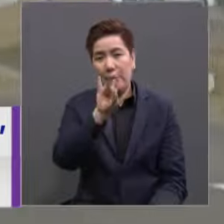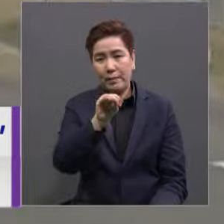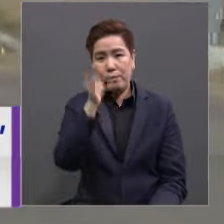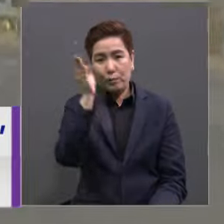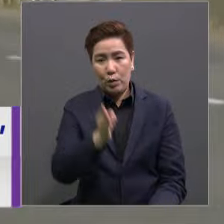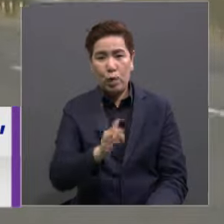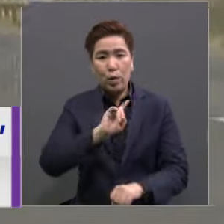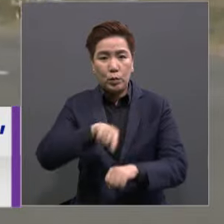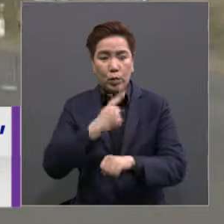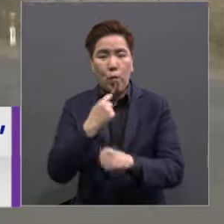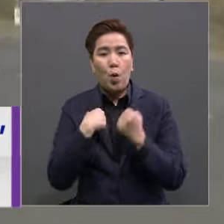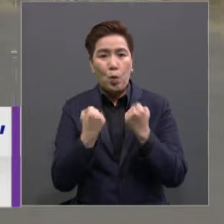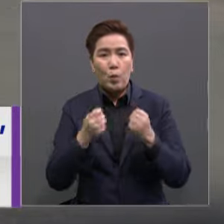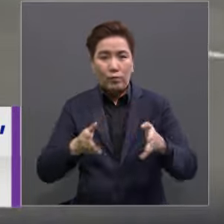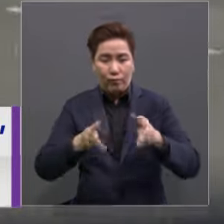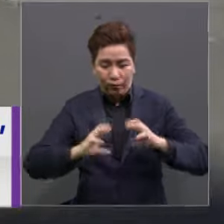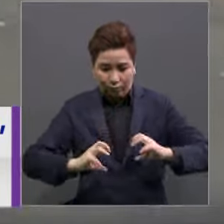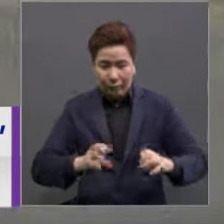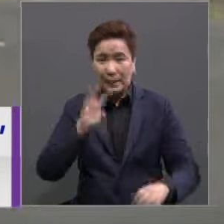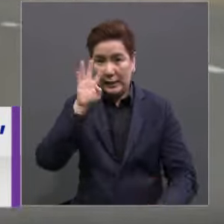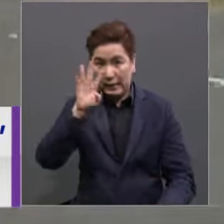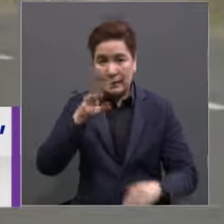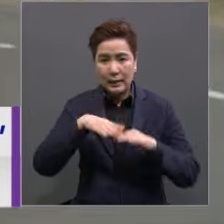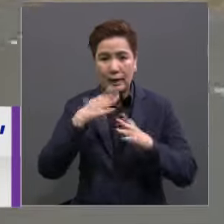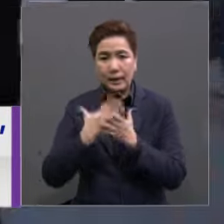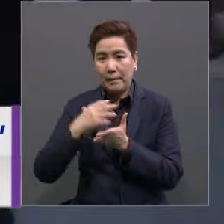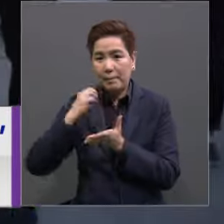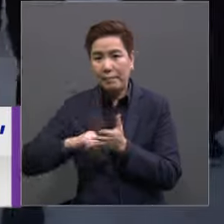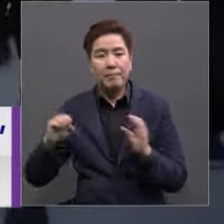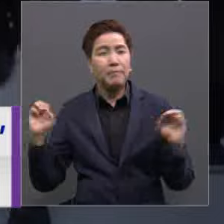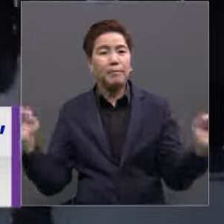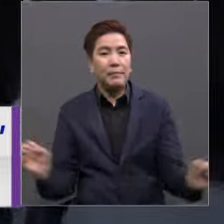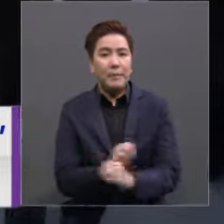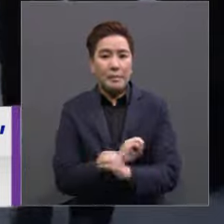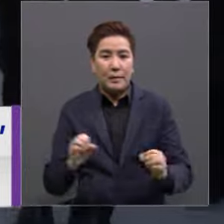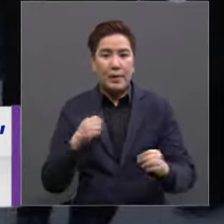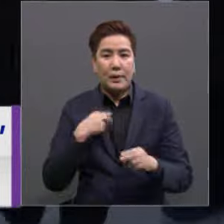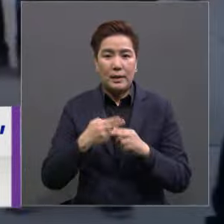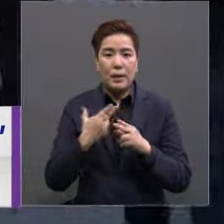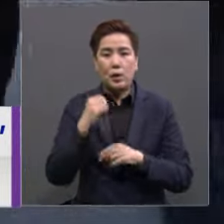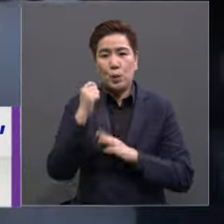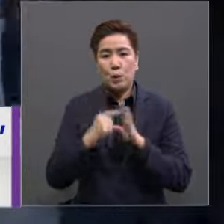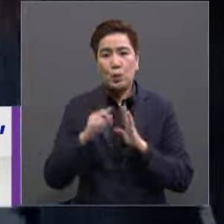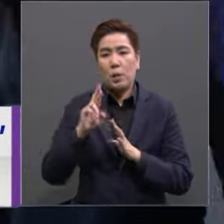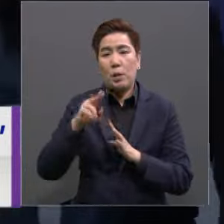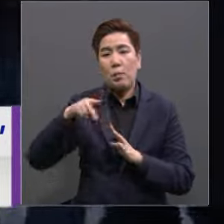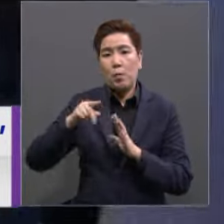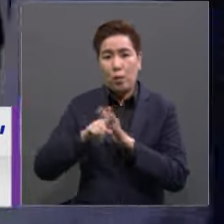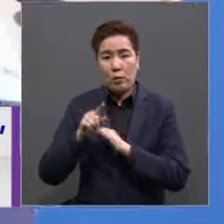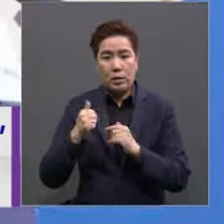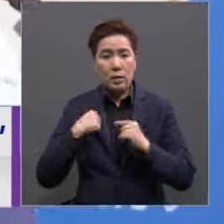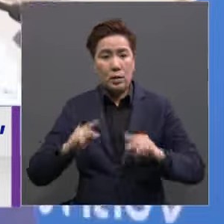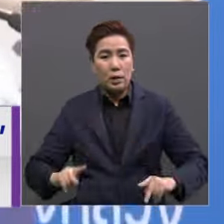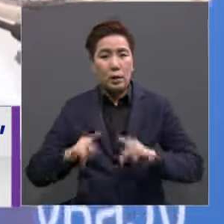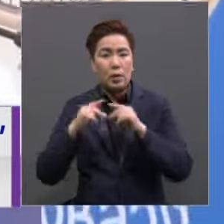งขึ้นได้เฉพาะรถ4ล้อเท่านั้นแล้วก็ยังไม่มีการเก็บค่าผ่านทางครับโดยนายสุรพงษ์ปิยโชติรัฐมนตรีช่วยว่าการกระทรวงคมน